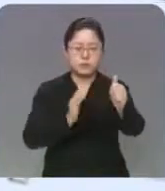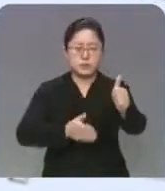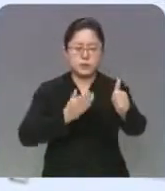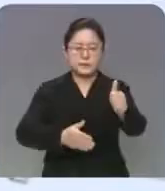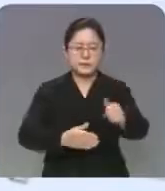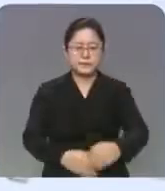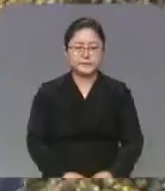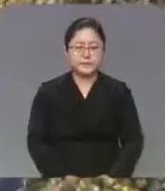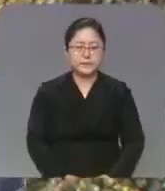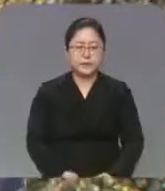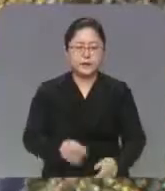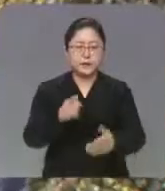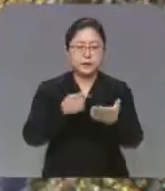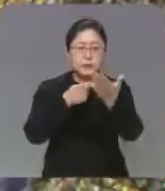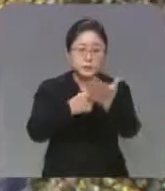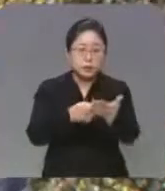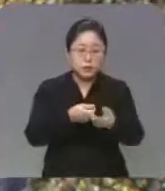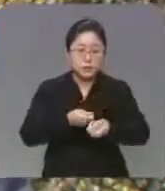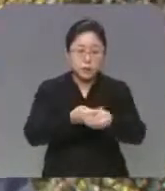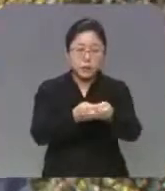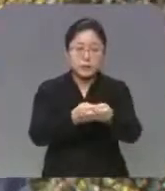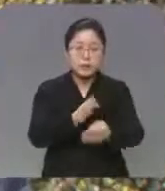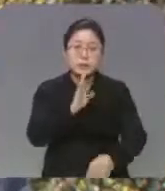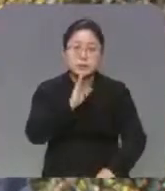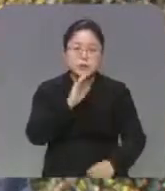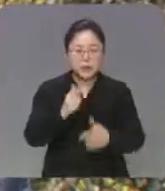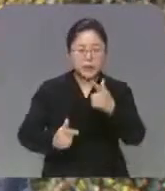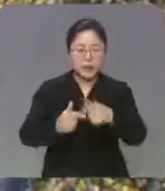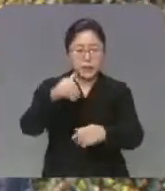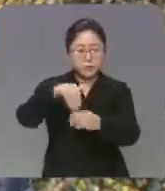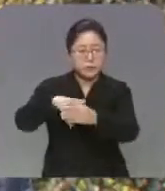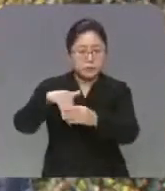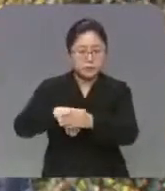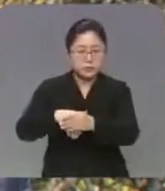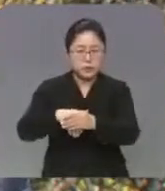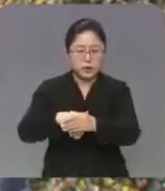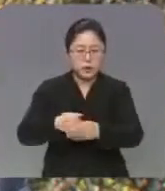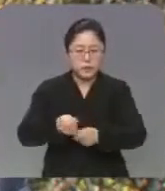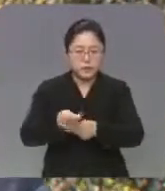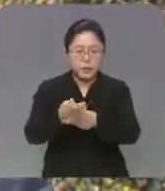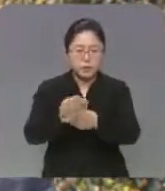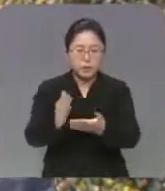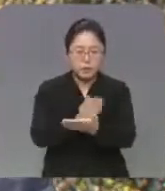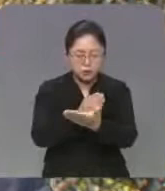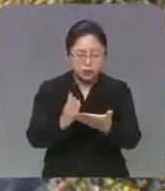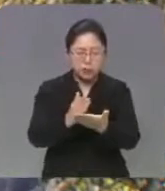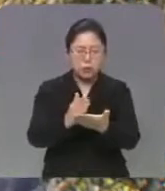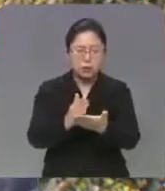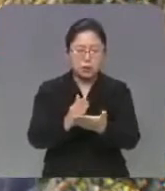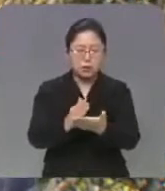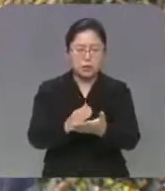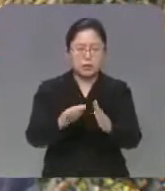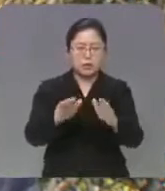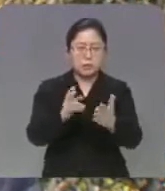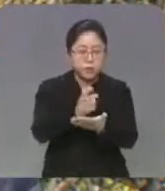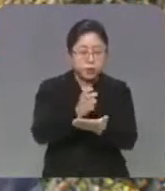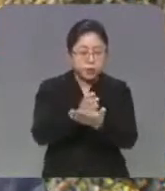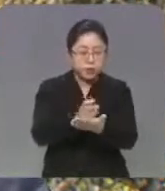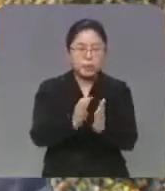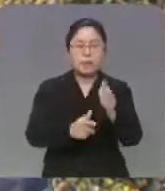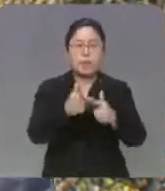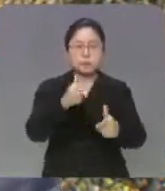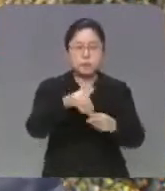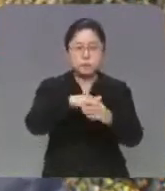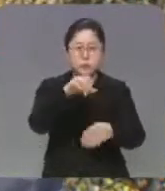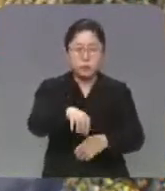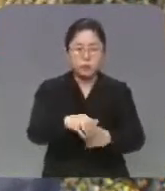했습니다. 신청 면적과 실제 그 임업을 하시는 면적을 구분을 하고 있고요. 현황상도 임해야 되거든요. 그렇기